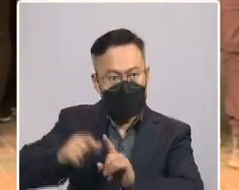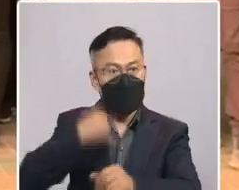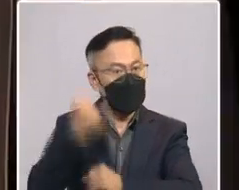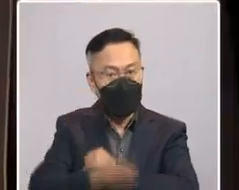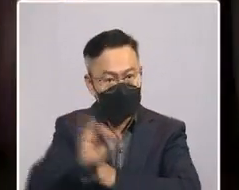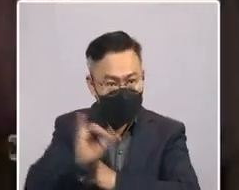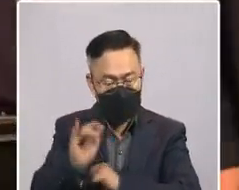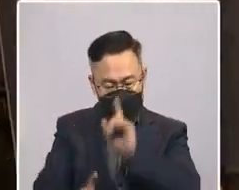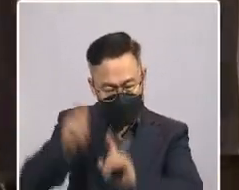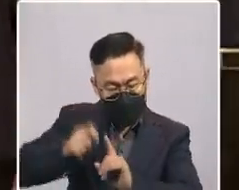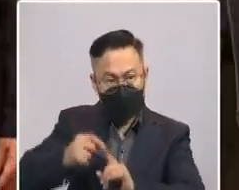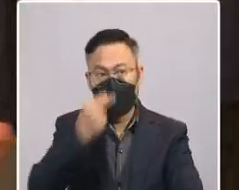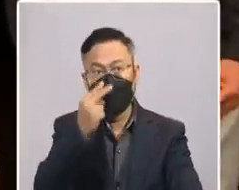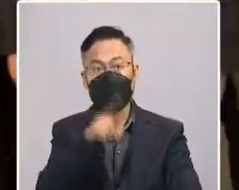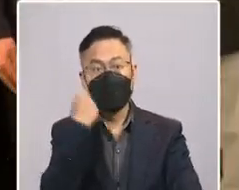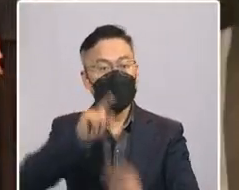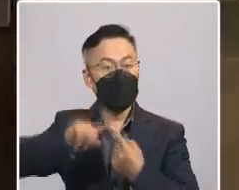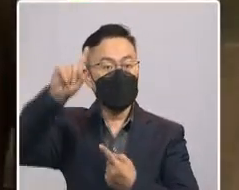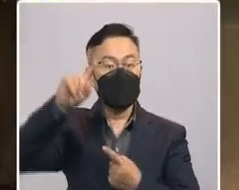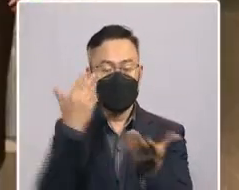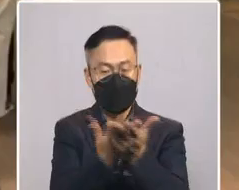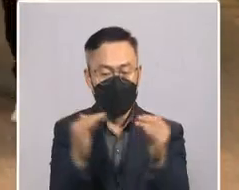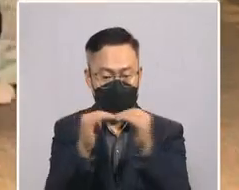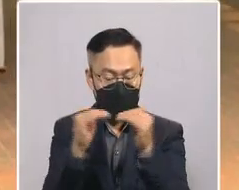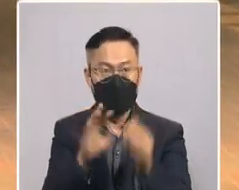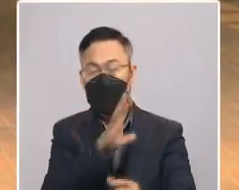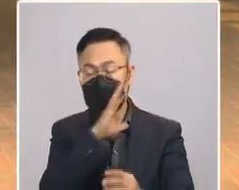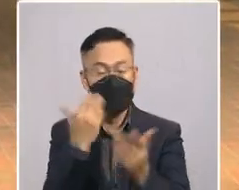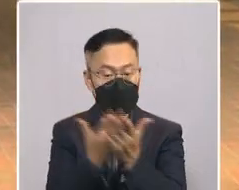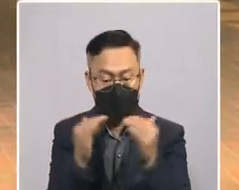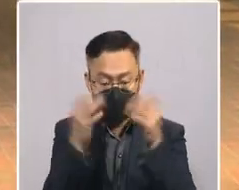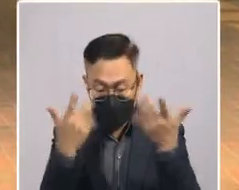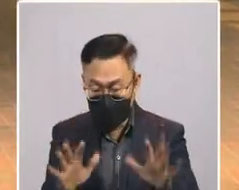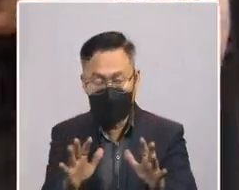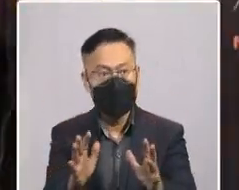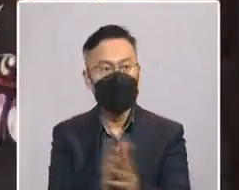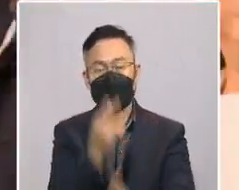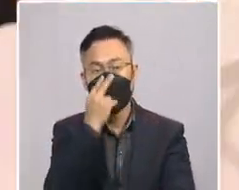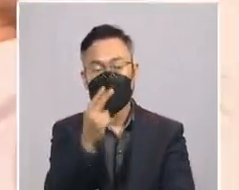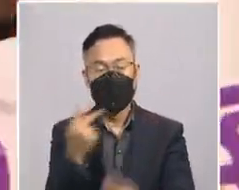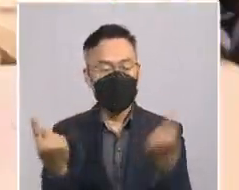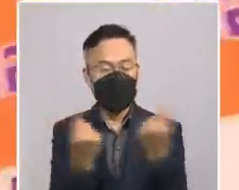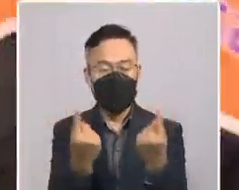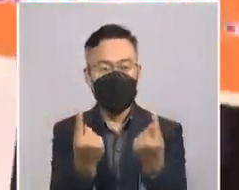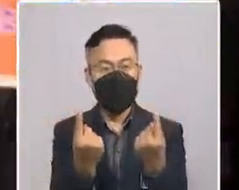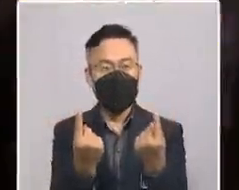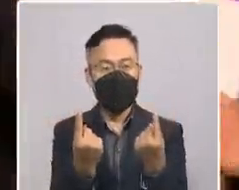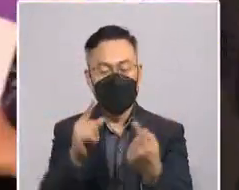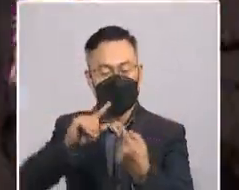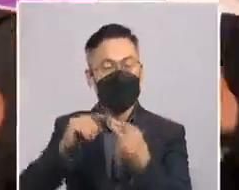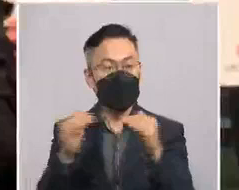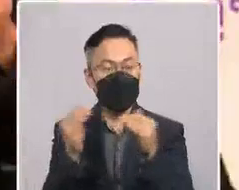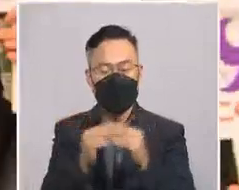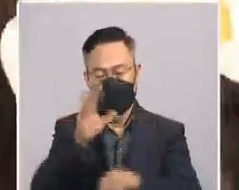ไรก็ตามนะคะหากมีผู้เสนอราคาสูงสุดเท่ากันและเมื่อไม่มีการเสนอราคาเพิ่มเติมก็ต้องให้ผู้เข้าร่วมประมูลที่เสนอราคาเท่